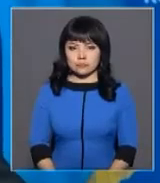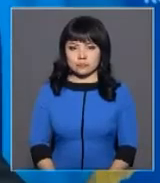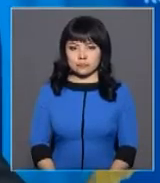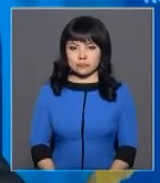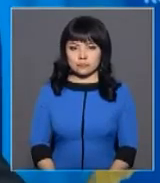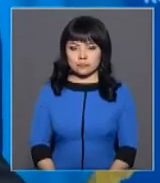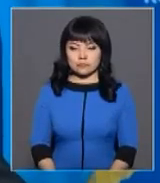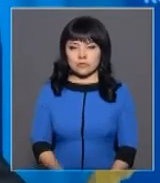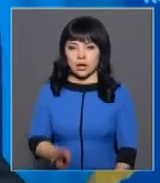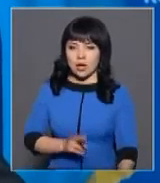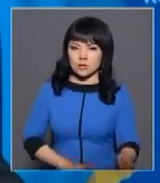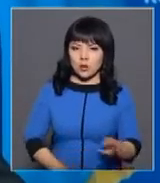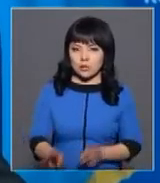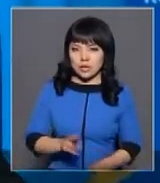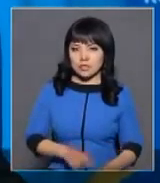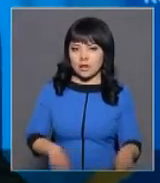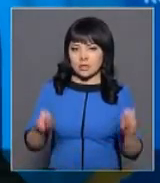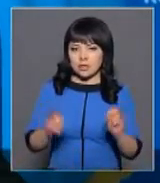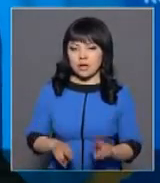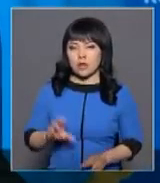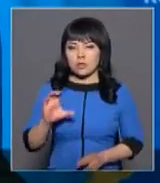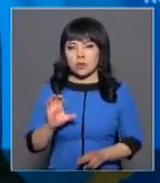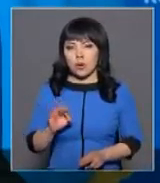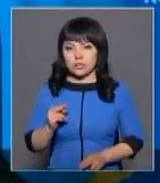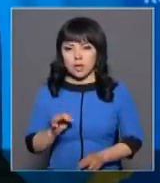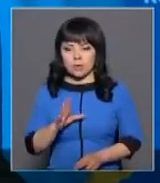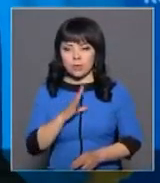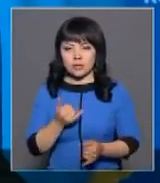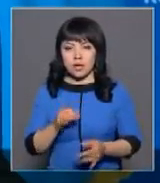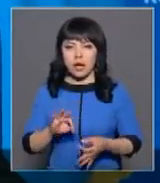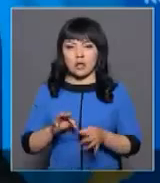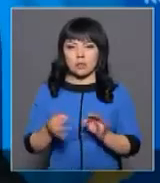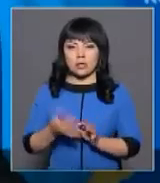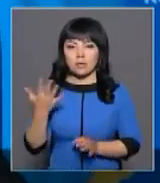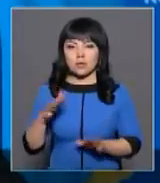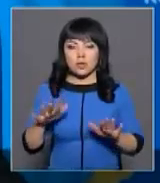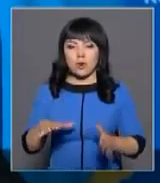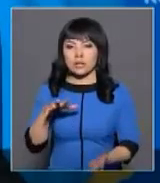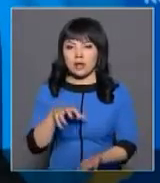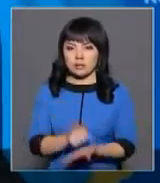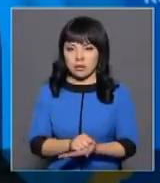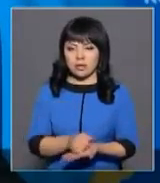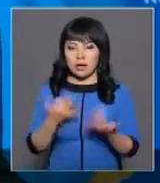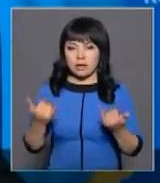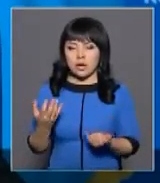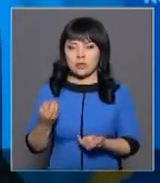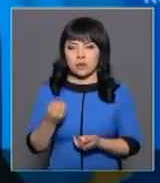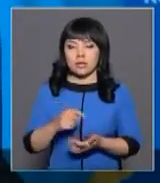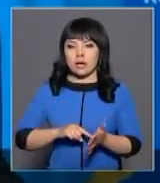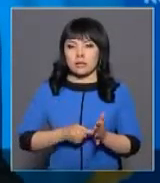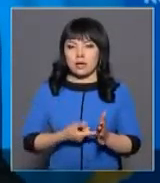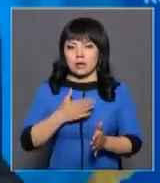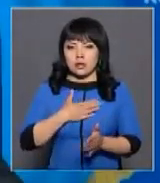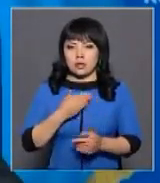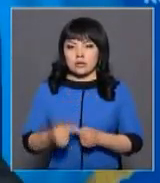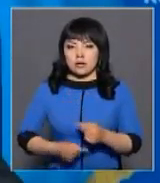Шорт-трек спорты, мысалға біз осы Сочи олимпиадасында 5-ші орын алдық. Біздің келесі мақсатымыз енді